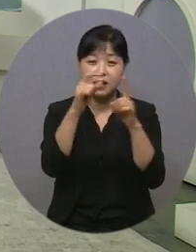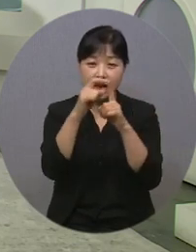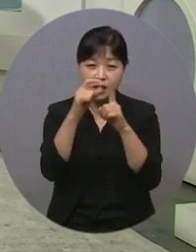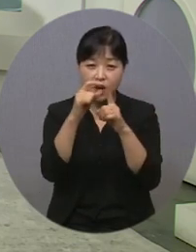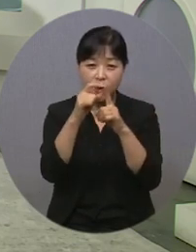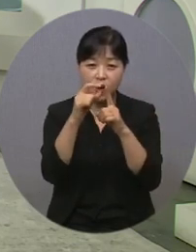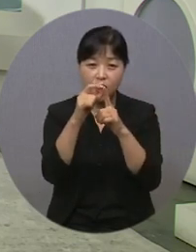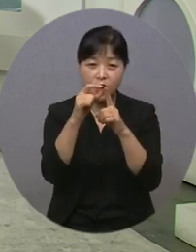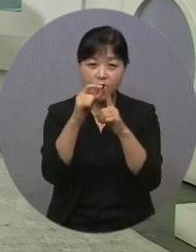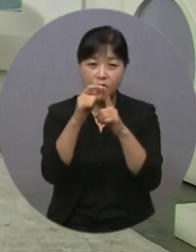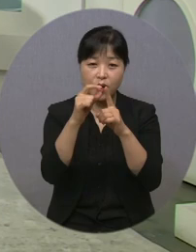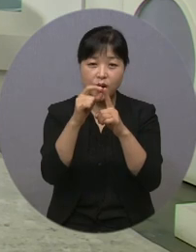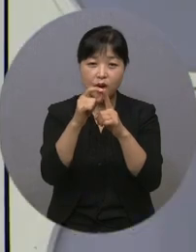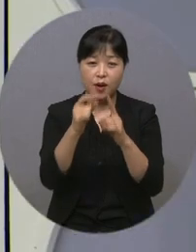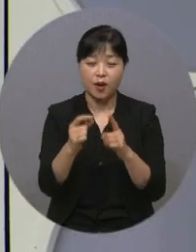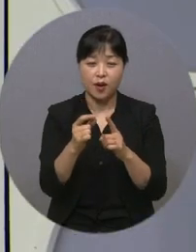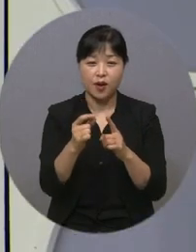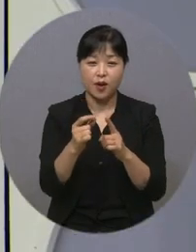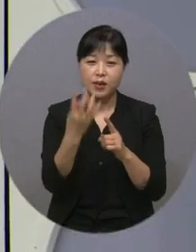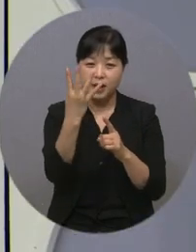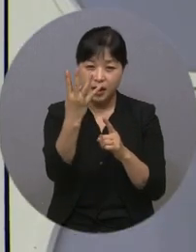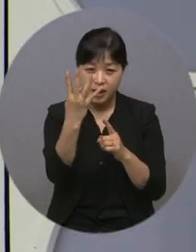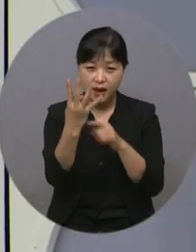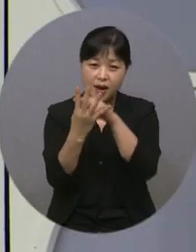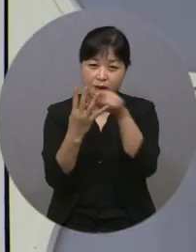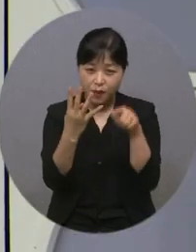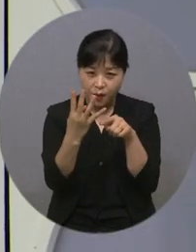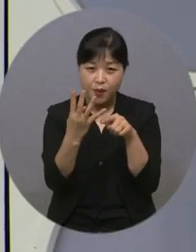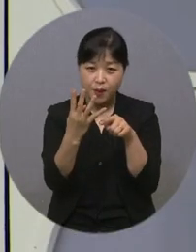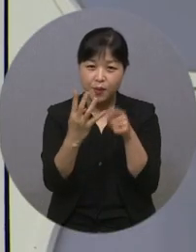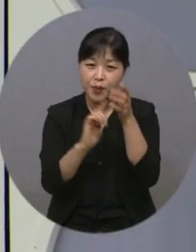이것을 네 글자로 줄이면 뭘까요? 글쎄요.